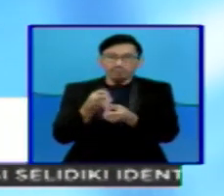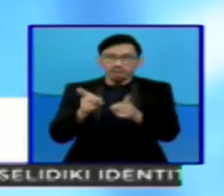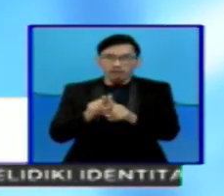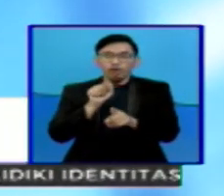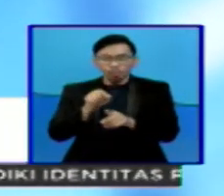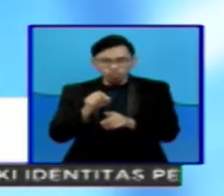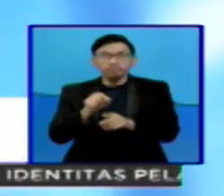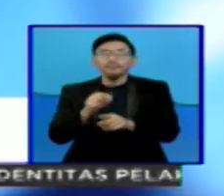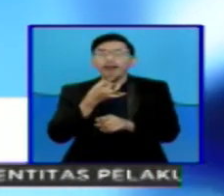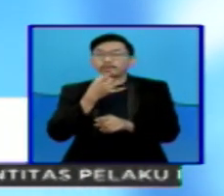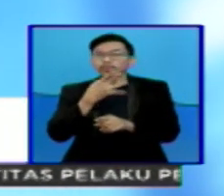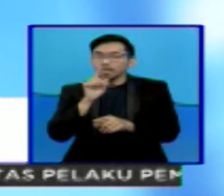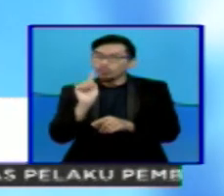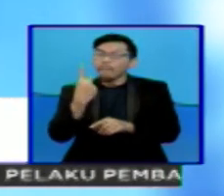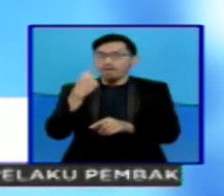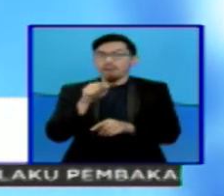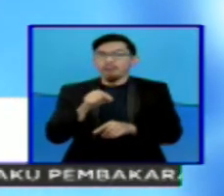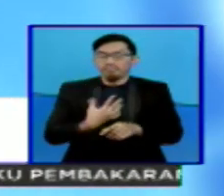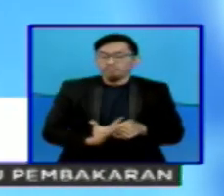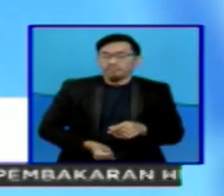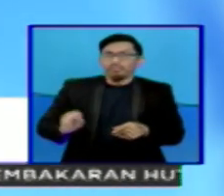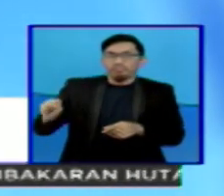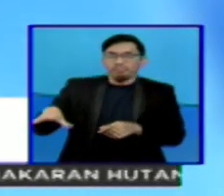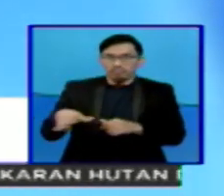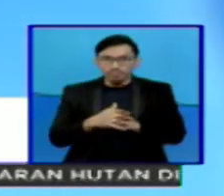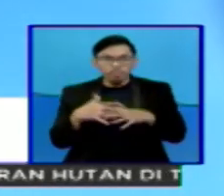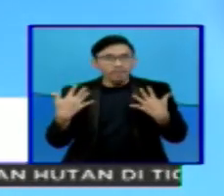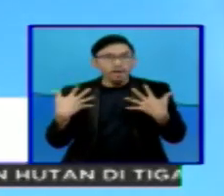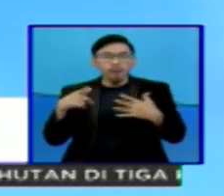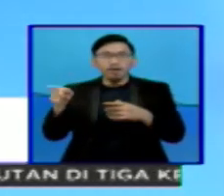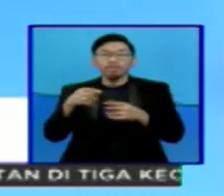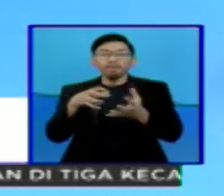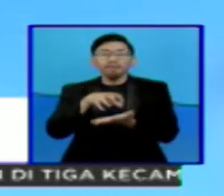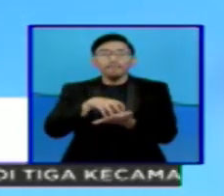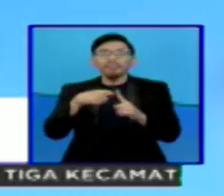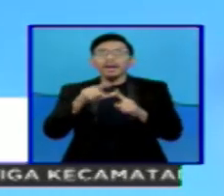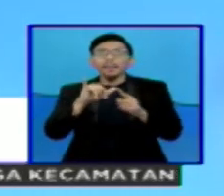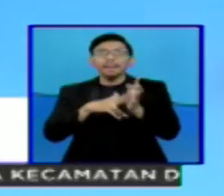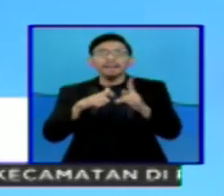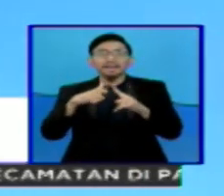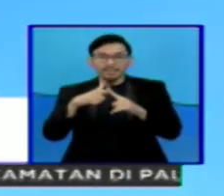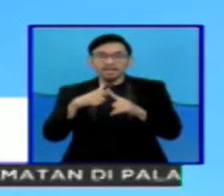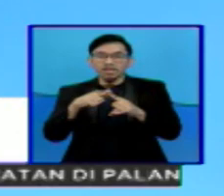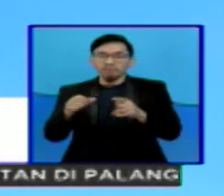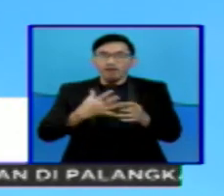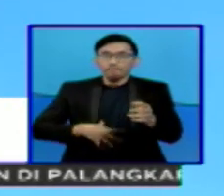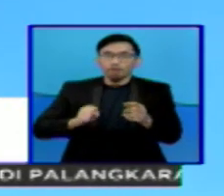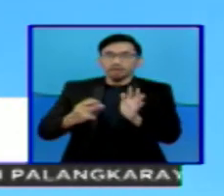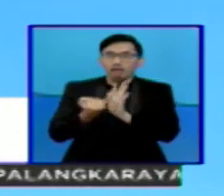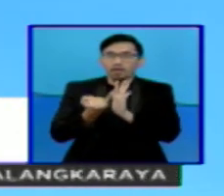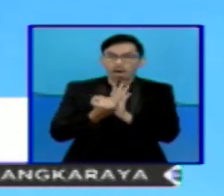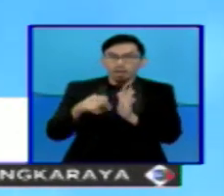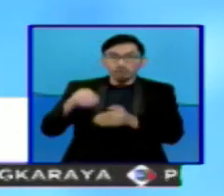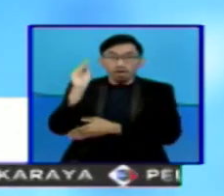penyebab aborsi ilegal. Lalu bagaimana klinik-klinik aborsi ilegal di ibu kota masih saja bisa beroperasi? Berikut laporan dari Tim